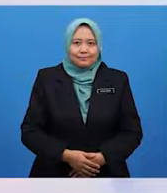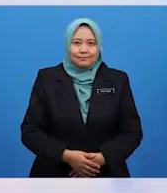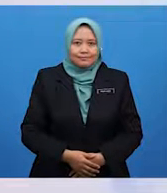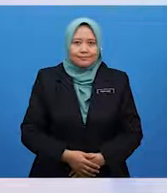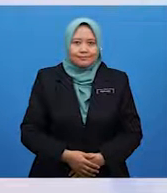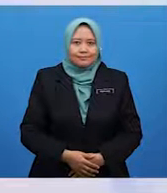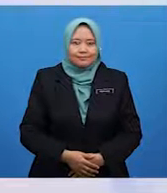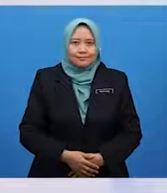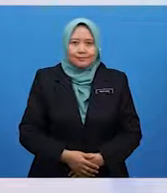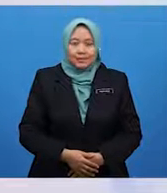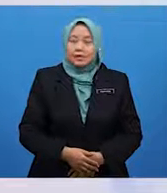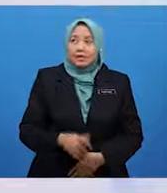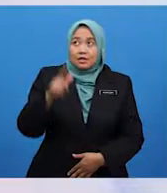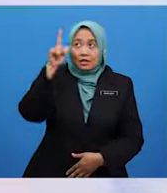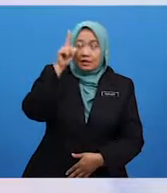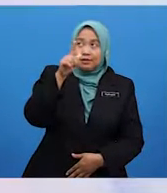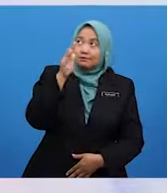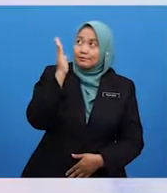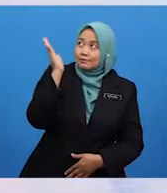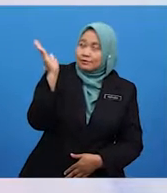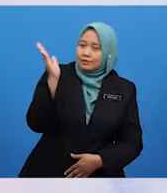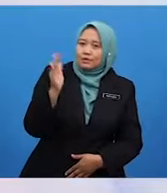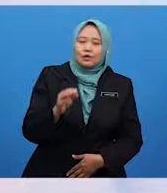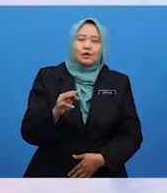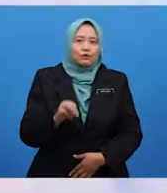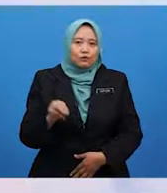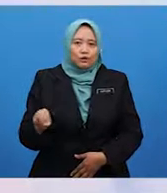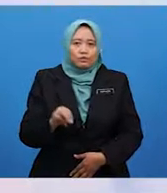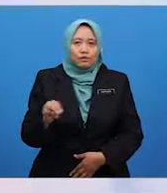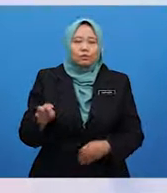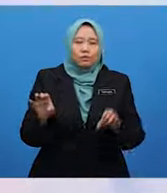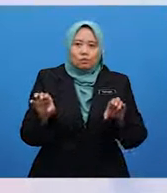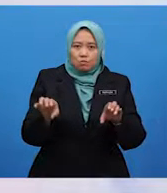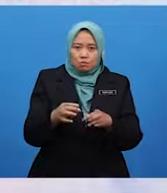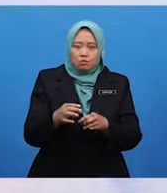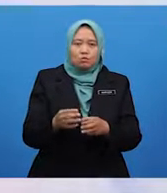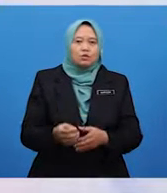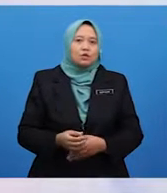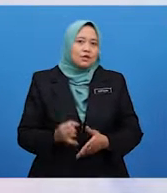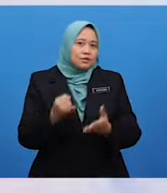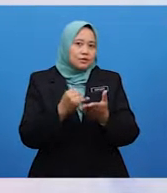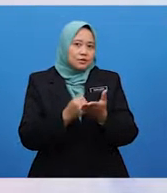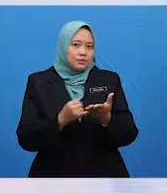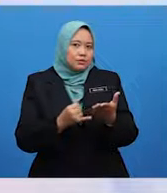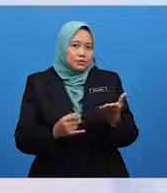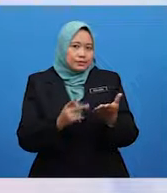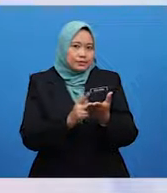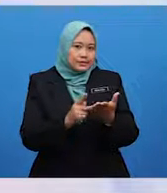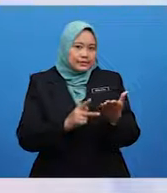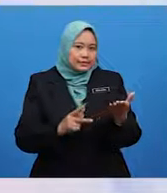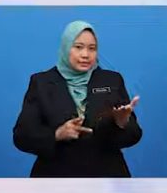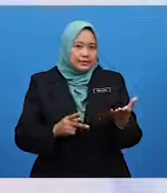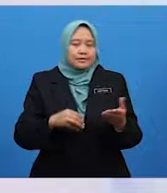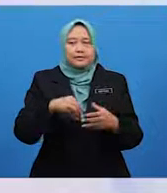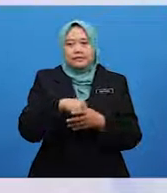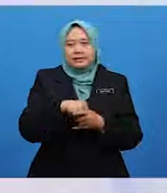sana ya. Sedang menghasilkan karya-karya semasa studio seni atau ruang seni yang disediakan. Jadi kita saksikan sebentar. Betul. Kita nampak